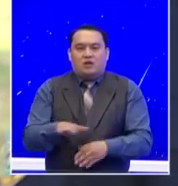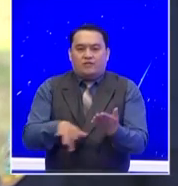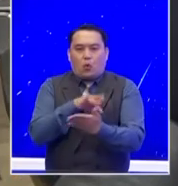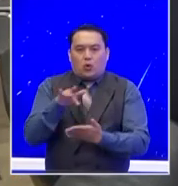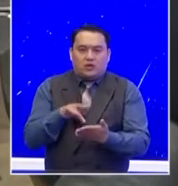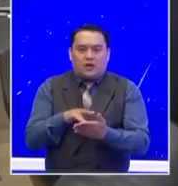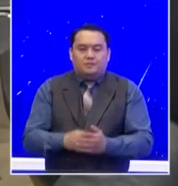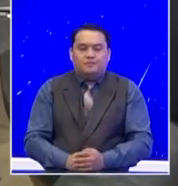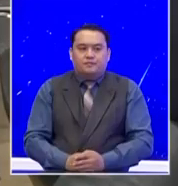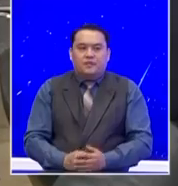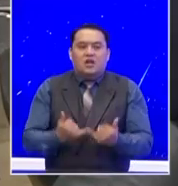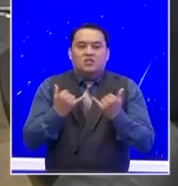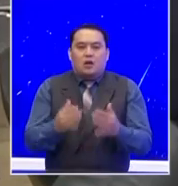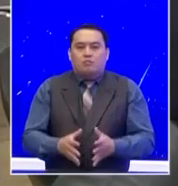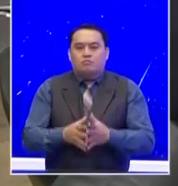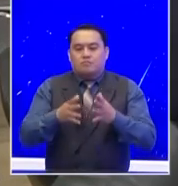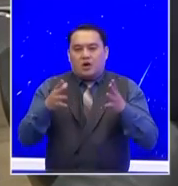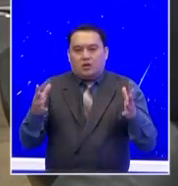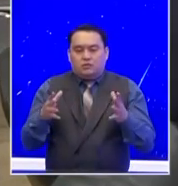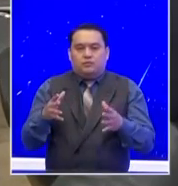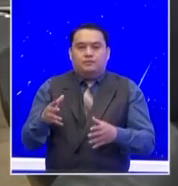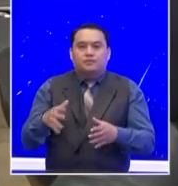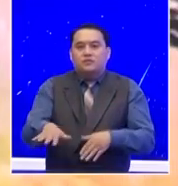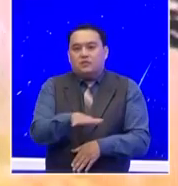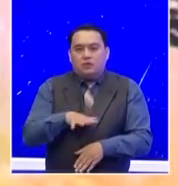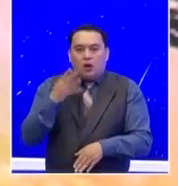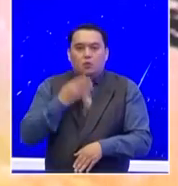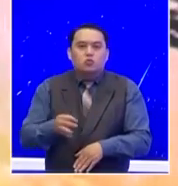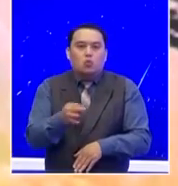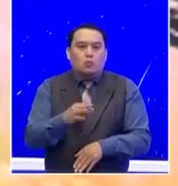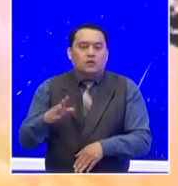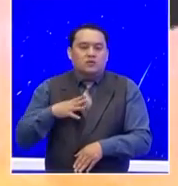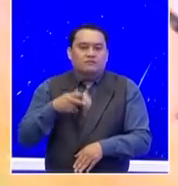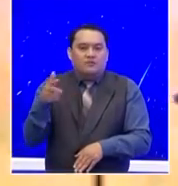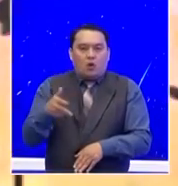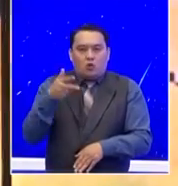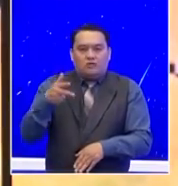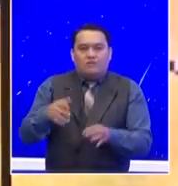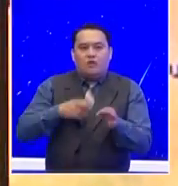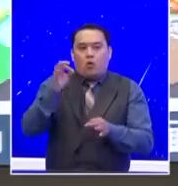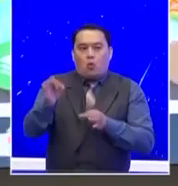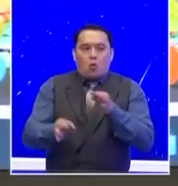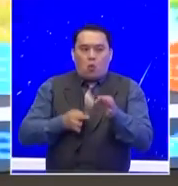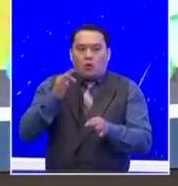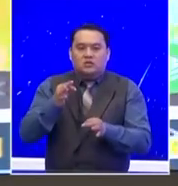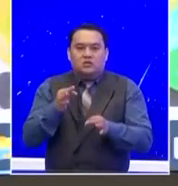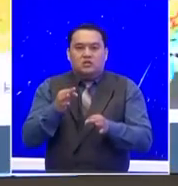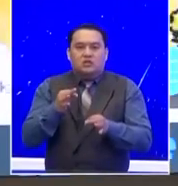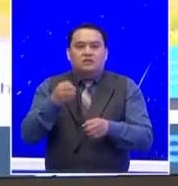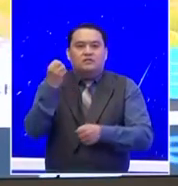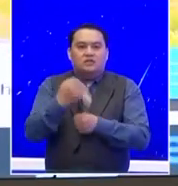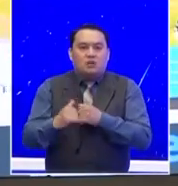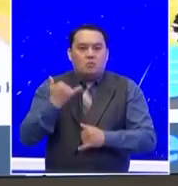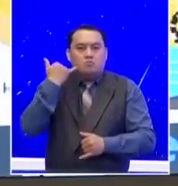города. На сегодняшний день большим подспорьем за мониторингом территории Алматинской области стало наблюдение из космоса. Ежедневно в кризисный центр